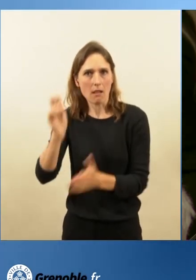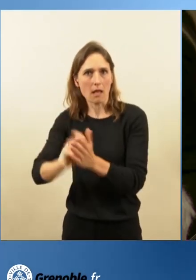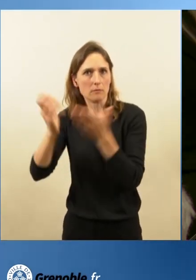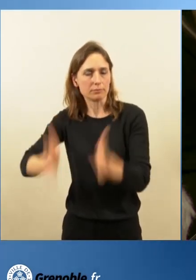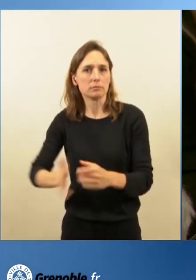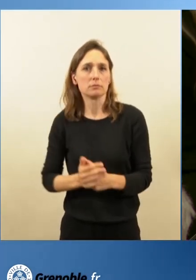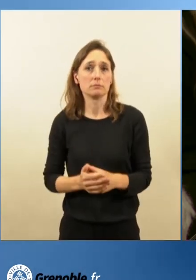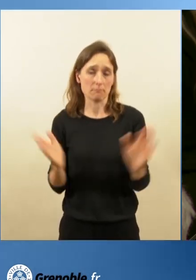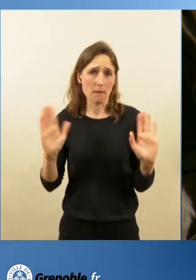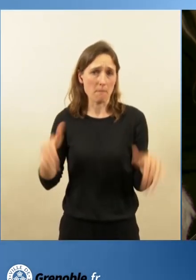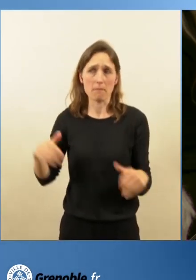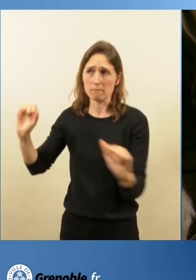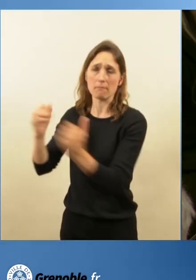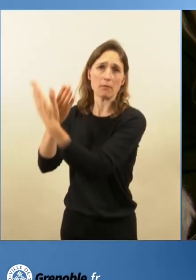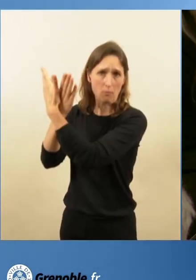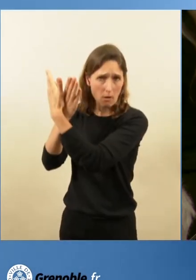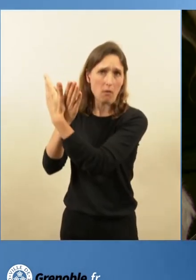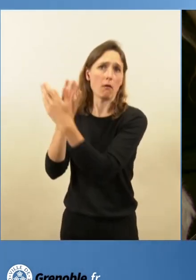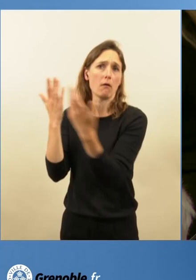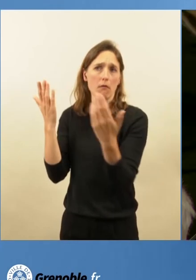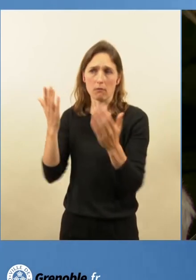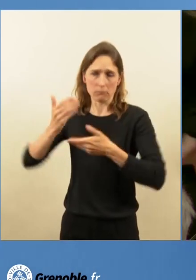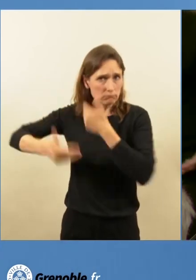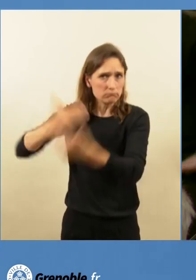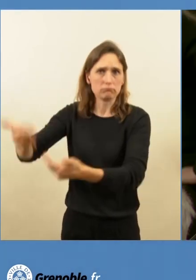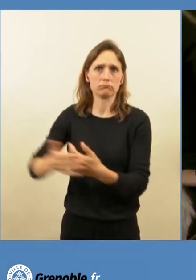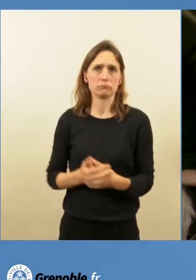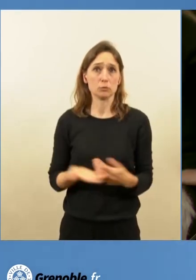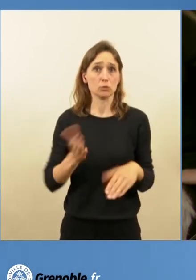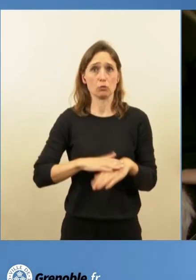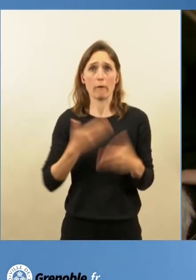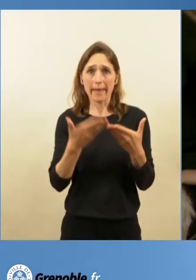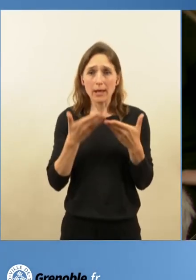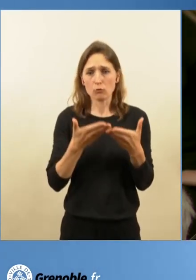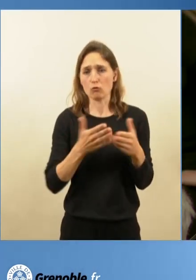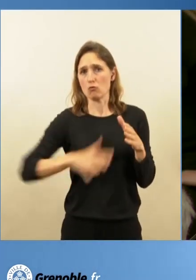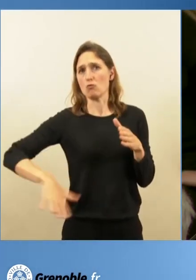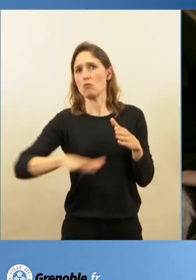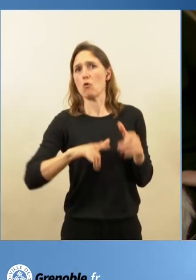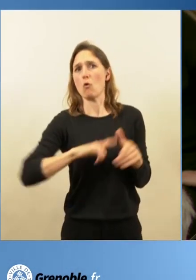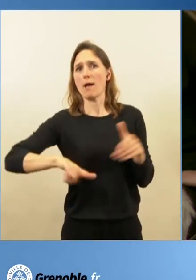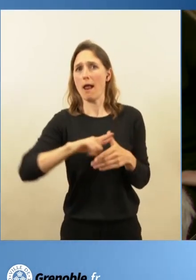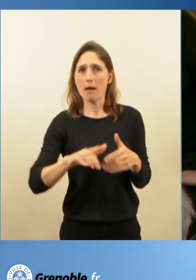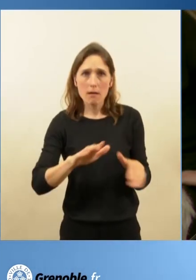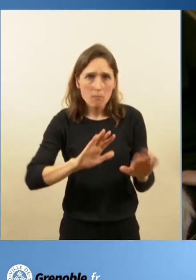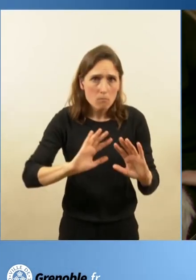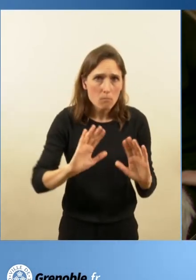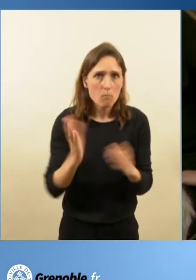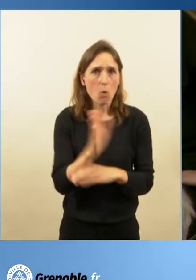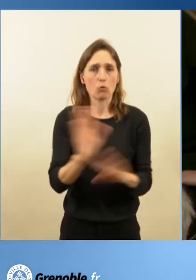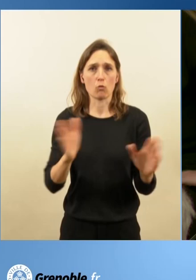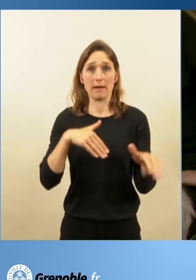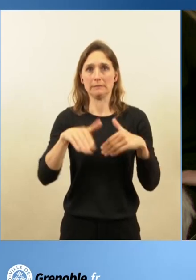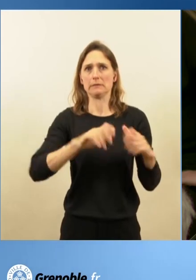réglementaires quand toutes les études menées localement montrent que notre système de mobilité nos parkings relais ne sont pas suffisants pour